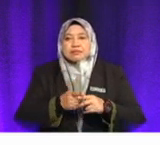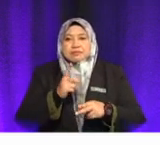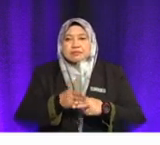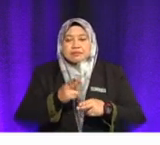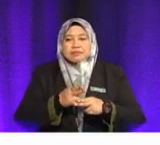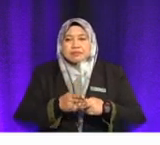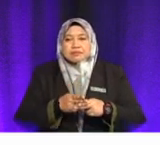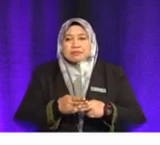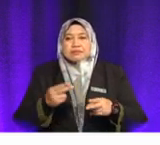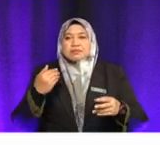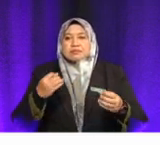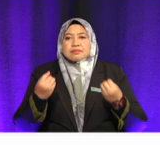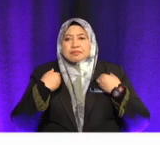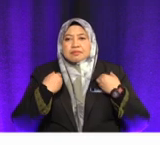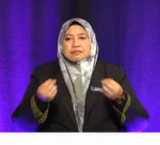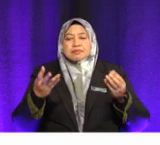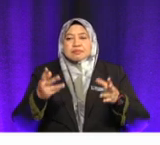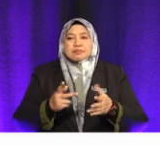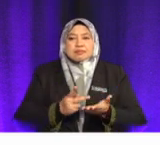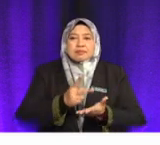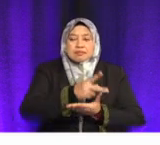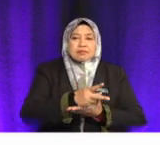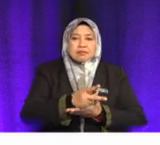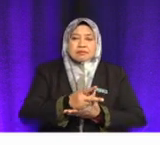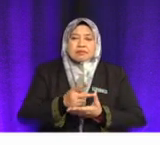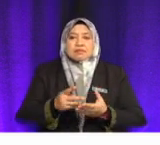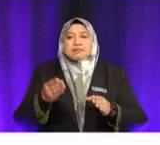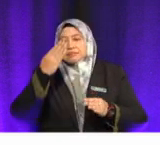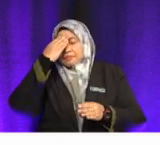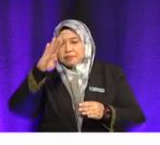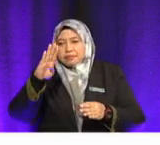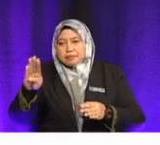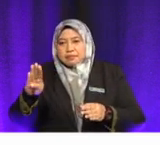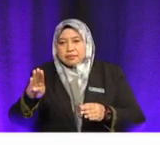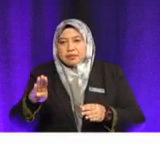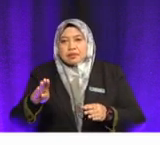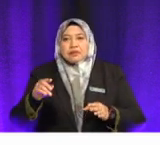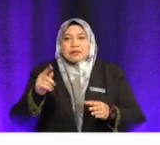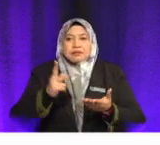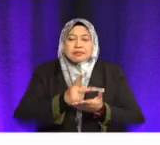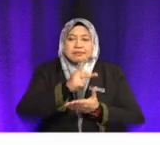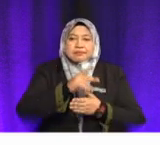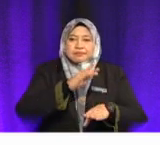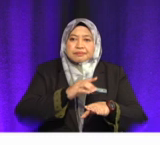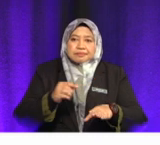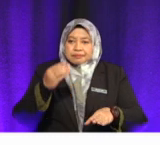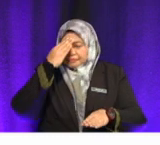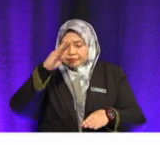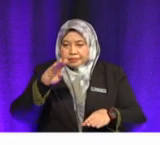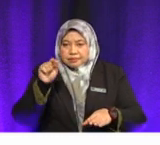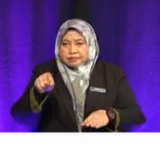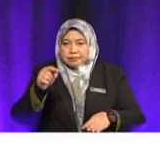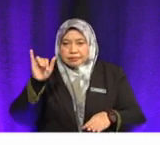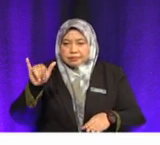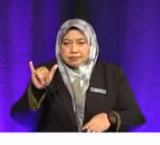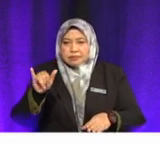lokasi dan kita salah loh guys Oke bagi titik white yang bergerak dengan keadaan jaraknya